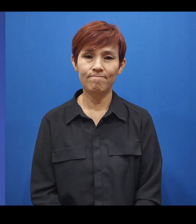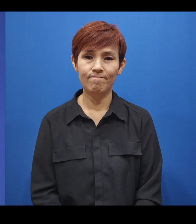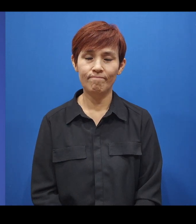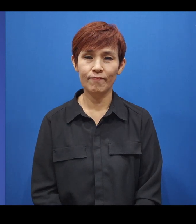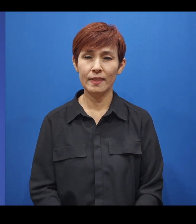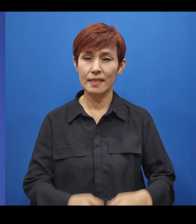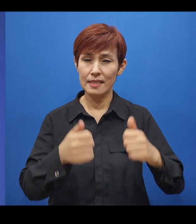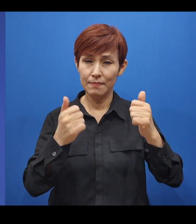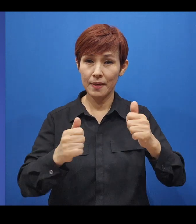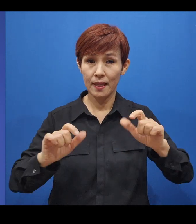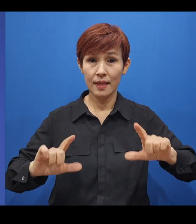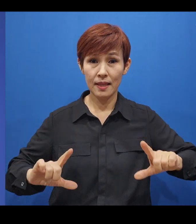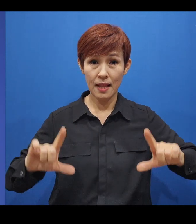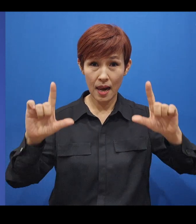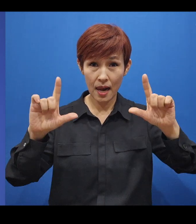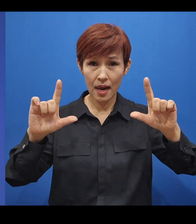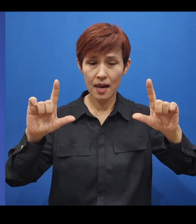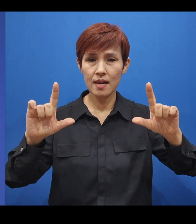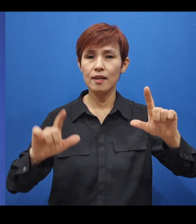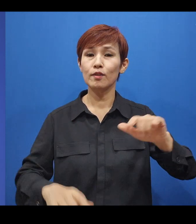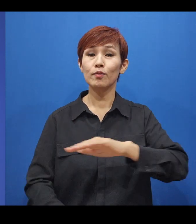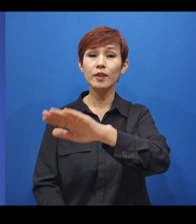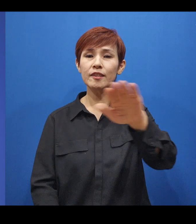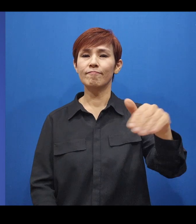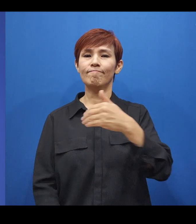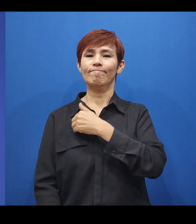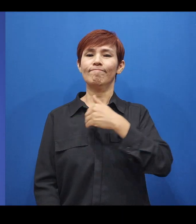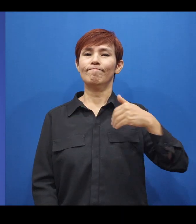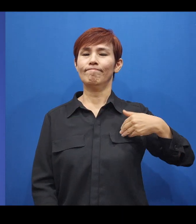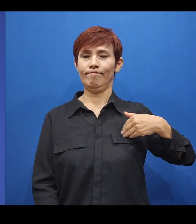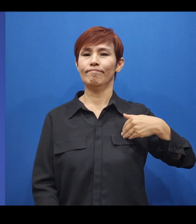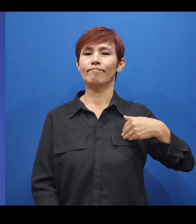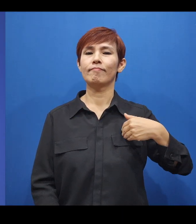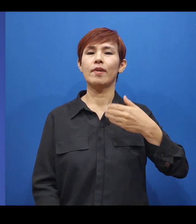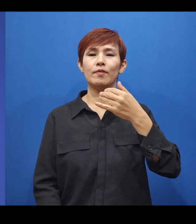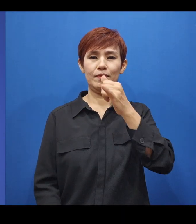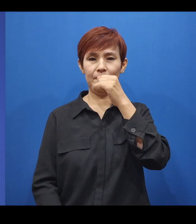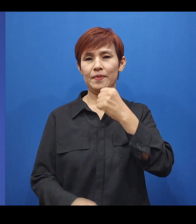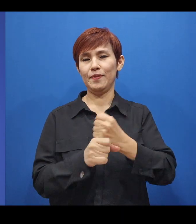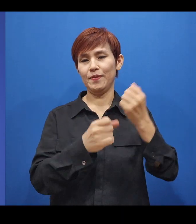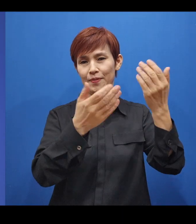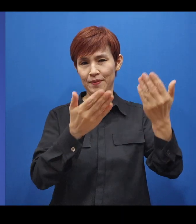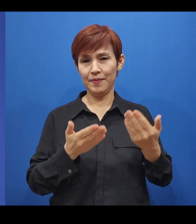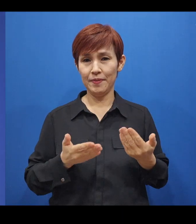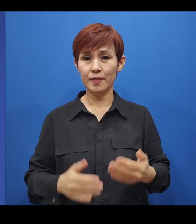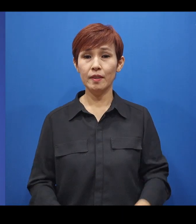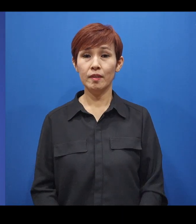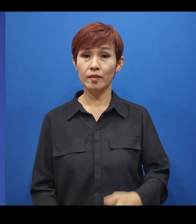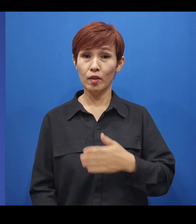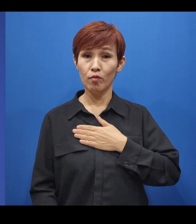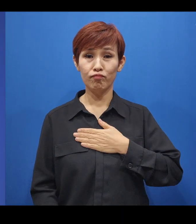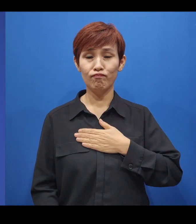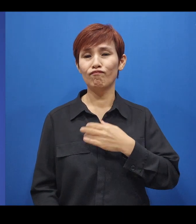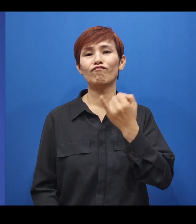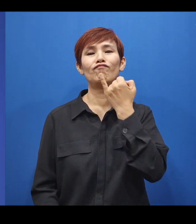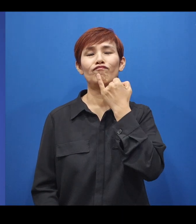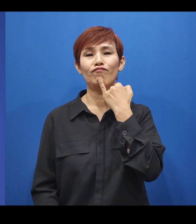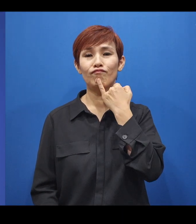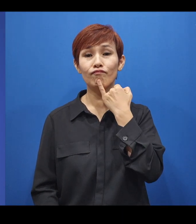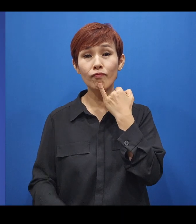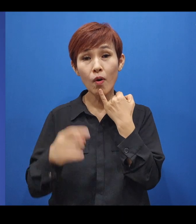그런데 그 심판날에 담대함을 가지게 하려 함이라. 나는 괜찮아.